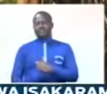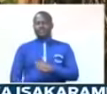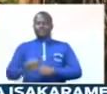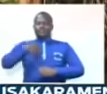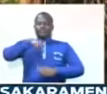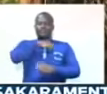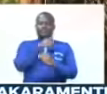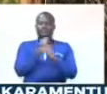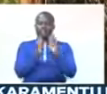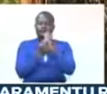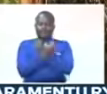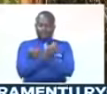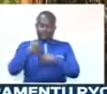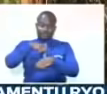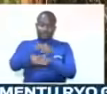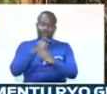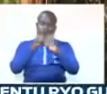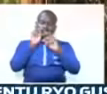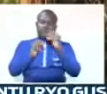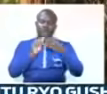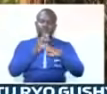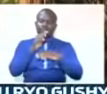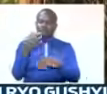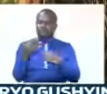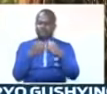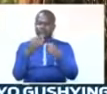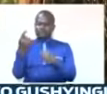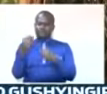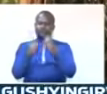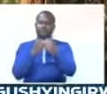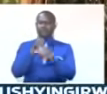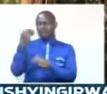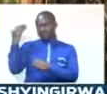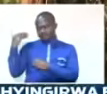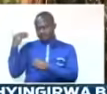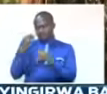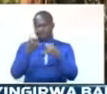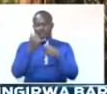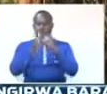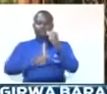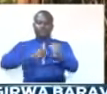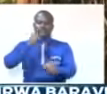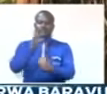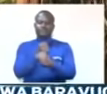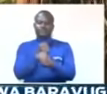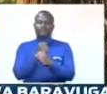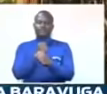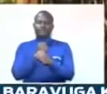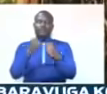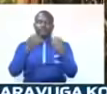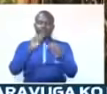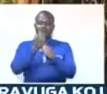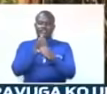amavugururwa tukaba twarahimbaga abantu 481 mu mwaka ushize. Uyu mwaka hamaze